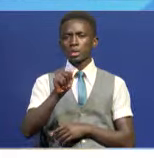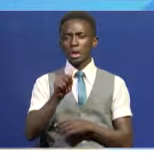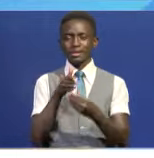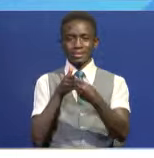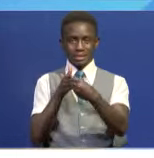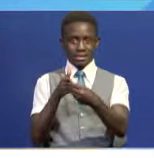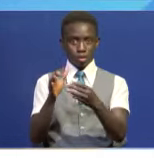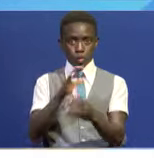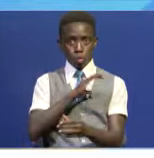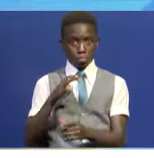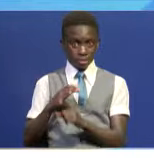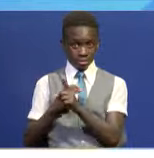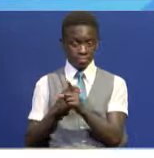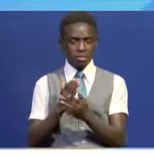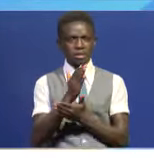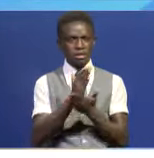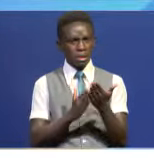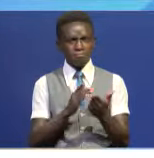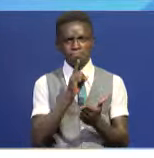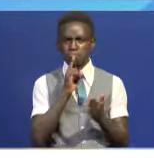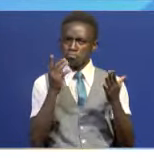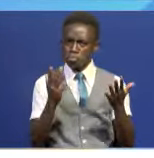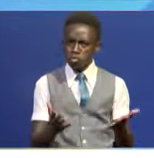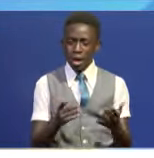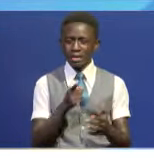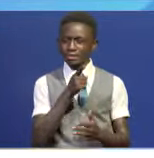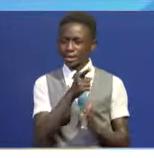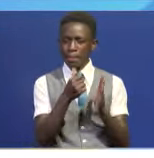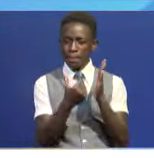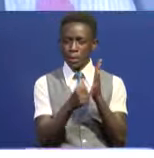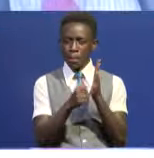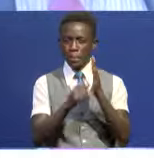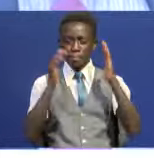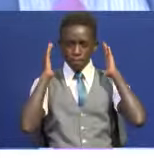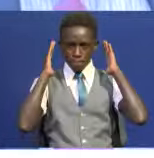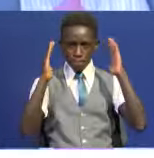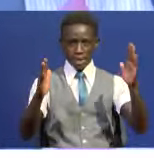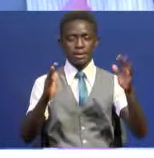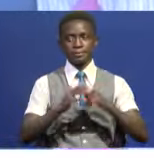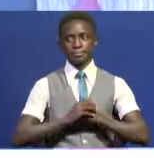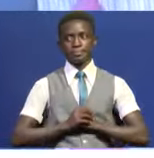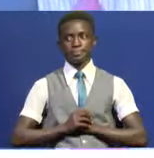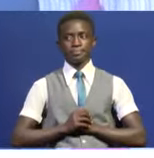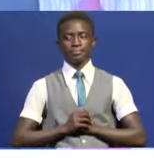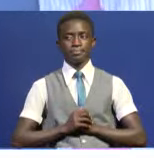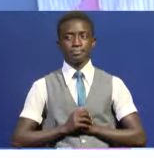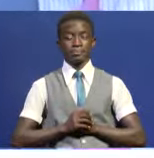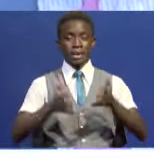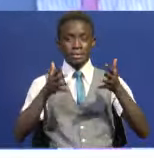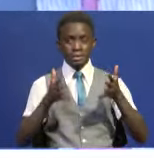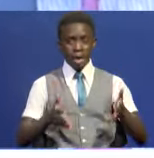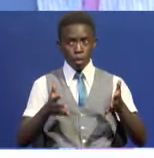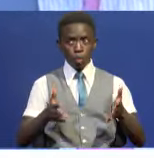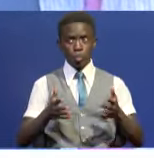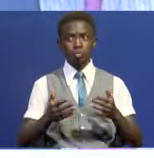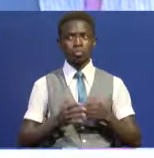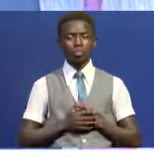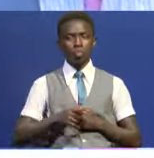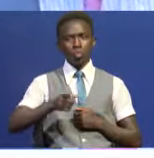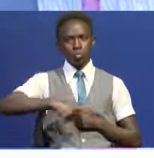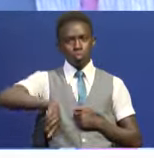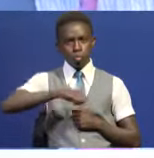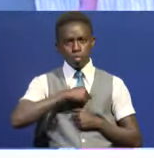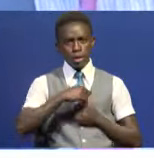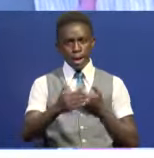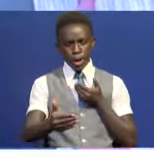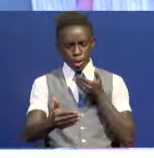baadhi wakionelea kwamba nakisi yake ni kubwa zaidi. So now we are closer